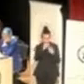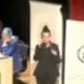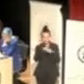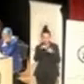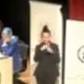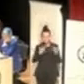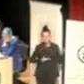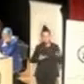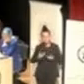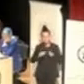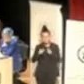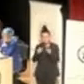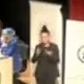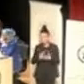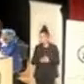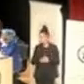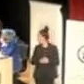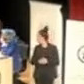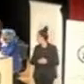hizmet sunabildik.